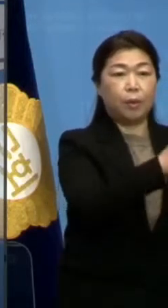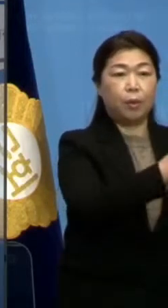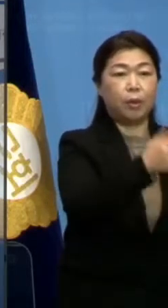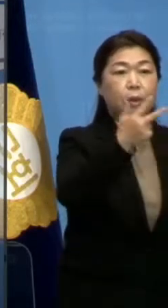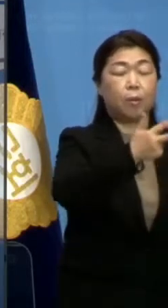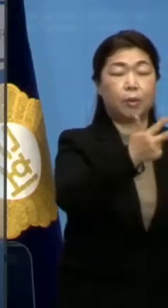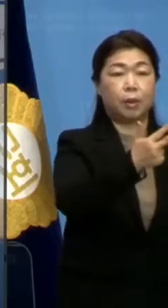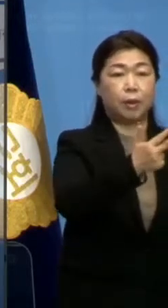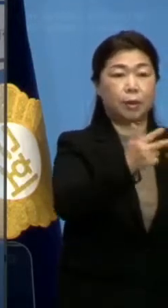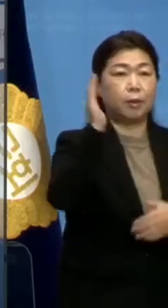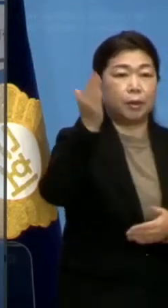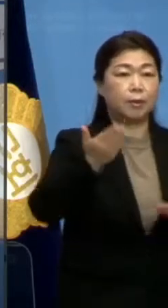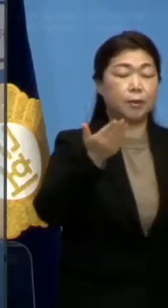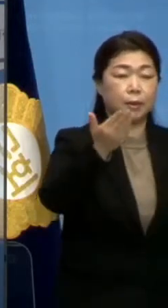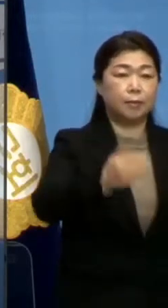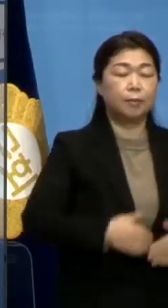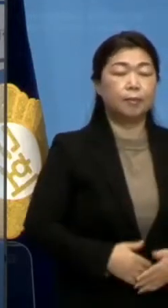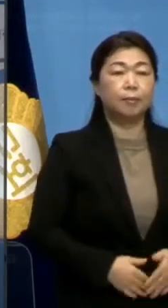오늘은